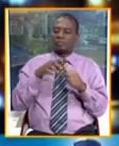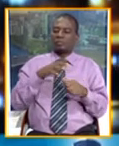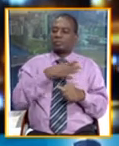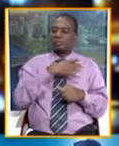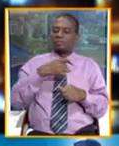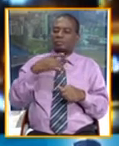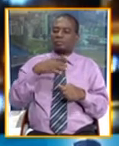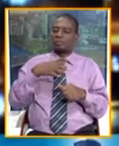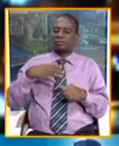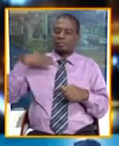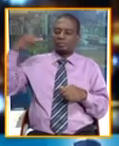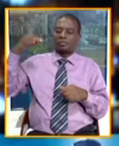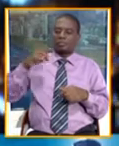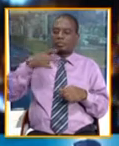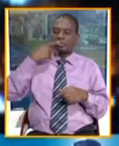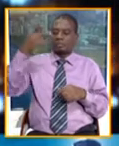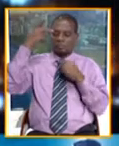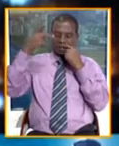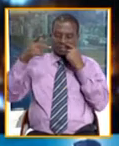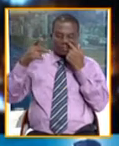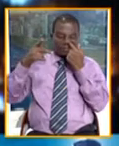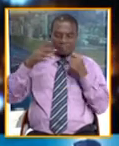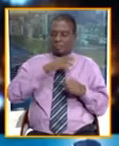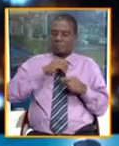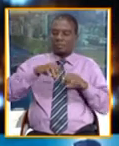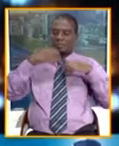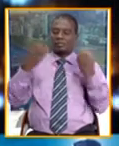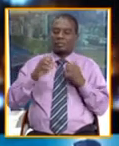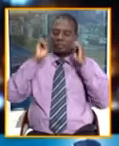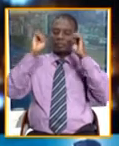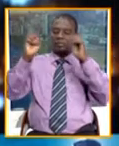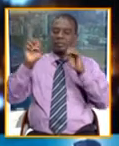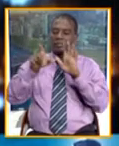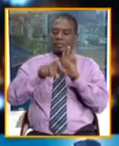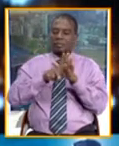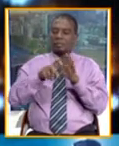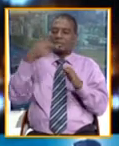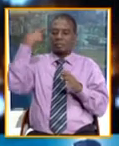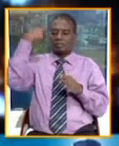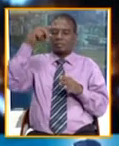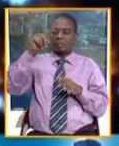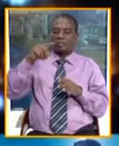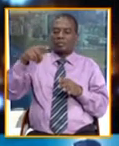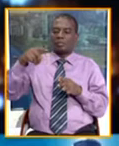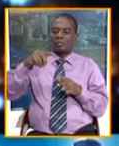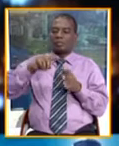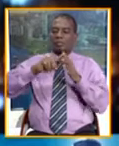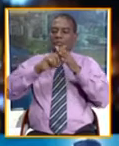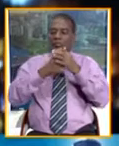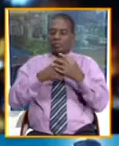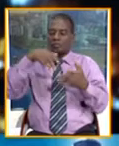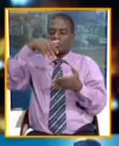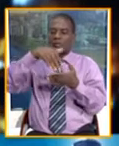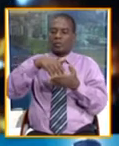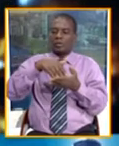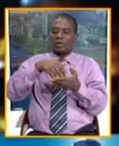candidats, leurs parents et la communauté éducative pour une reprise